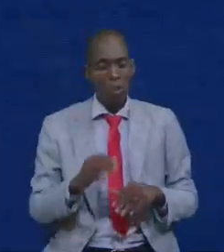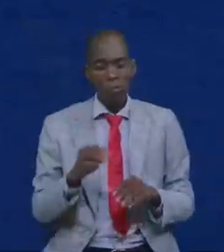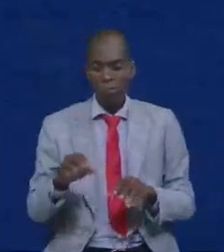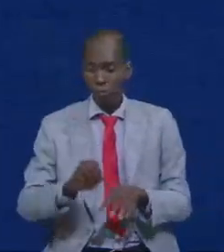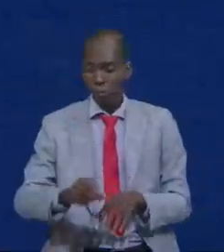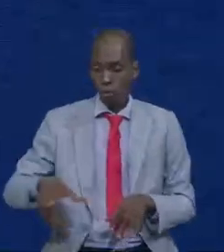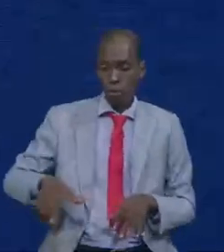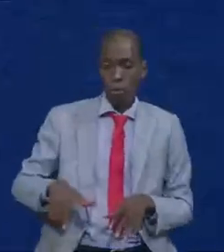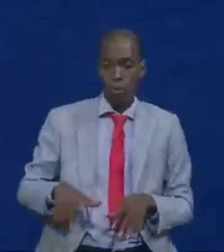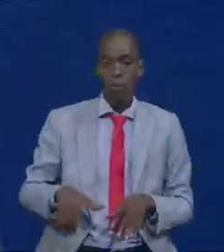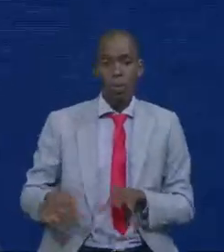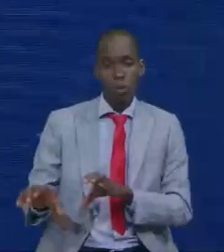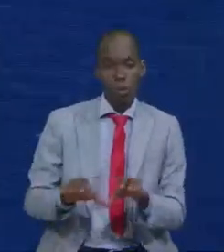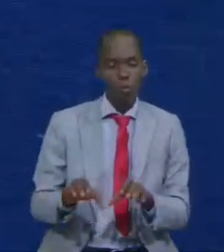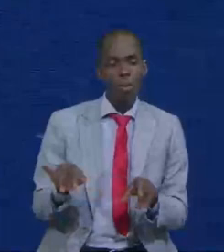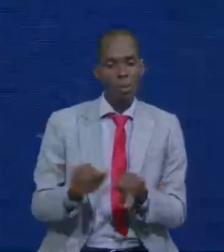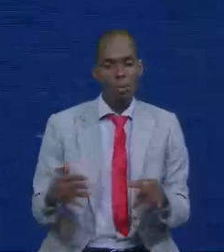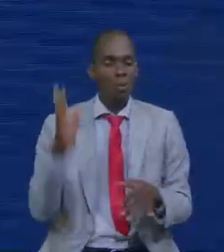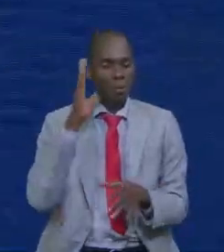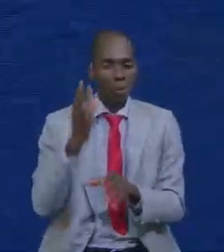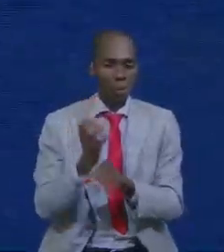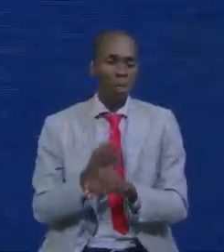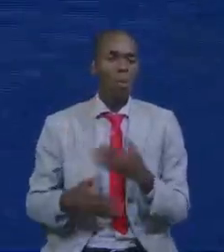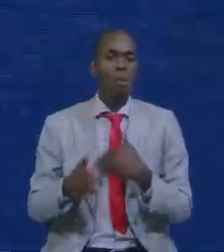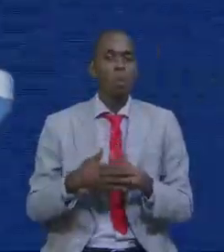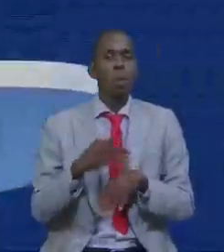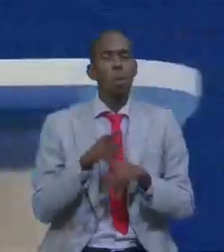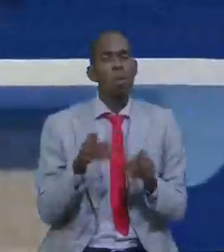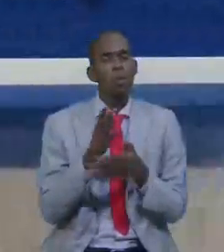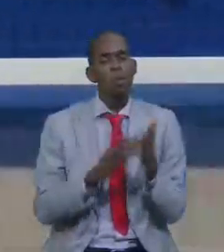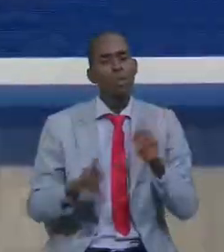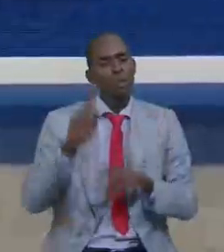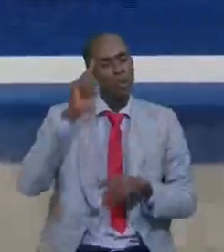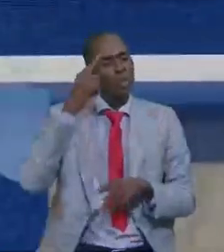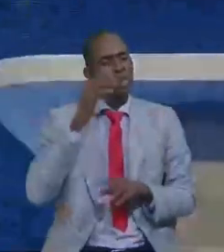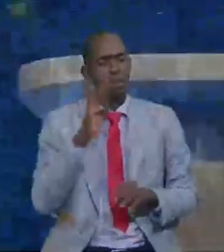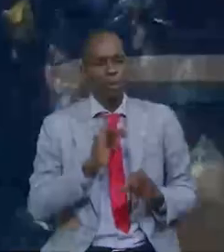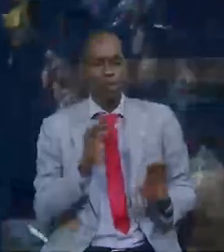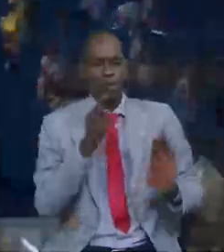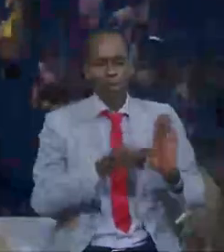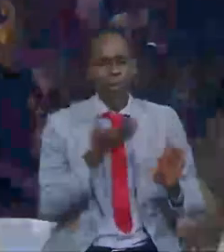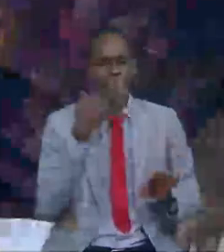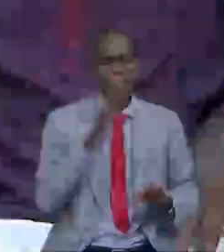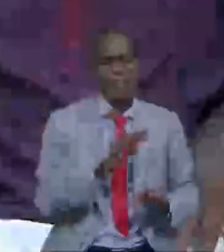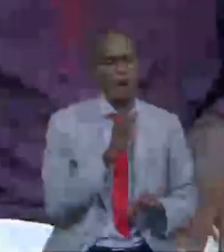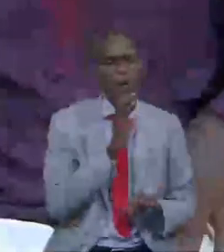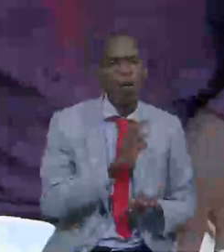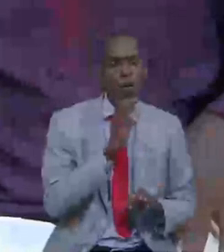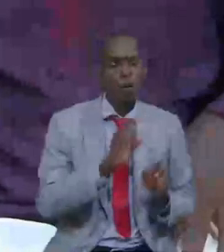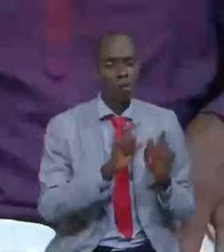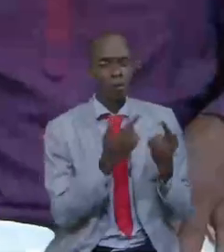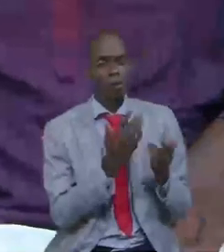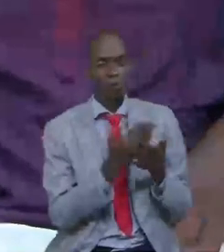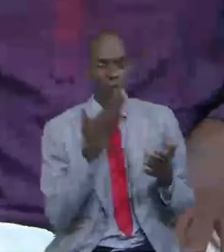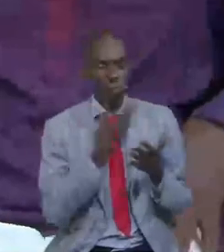Mais certaines personnes pensent, si je me joins au gang, quelque chose de bon va m'arriver. Non, ça n'arrive pas comme ça.